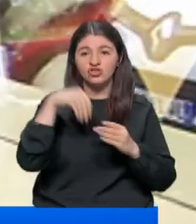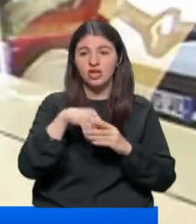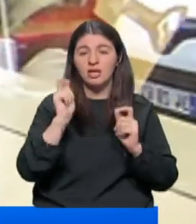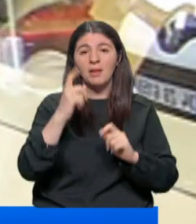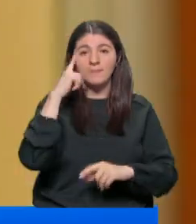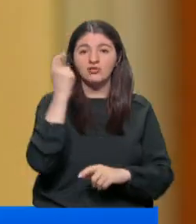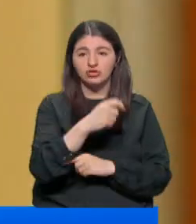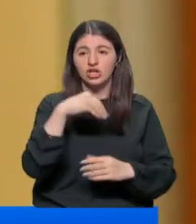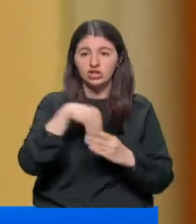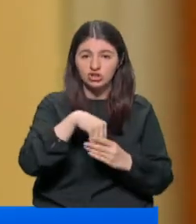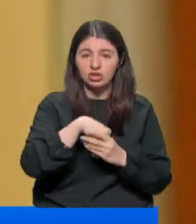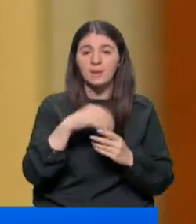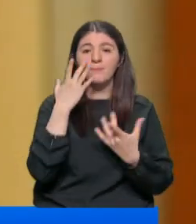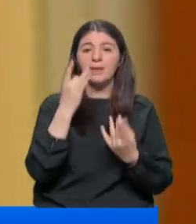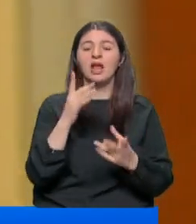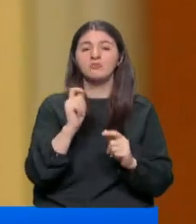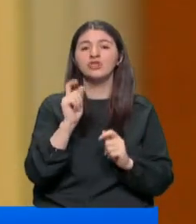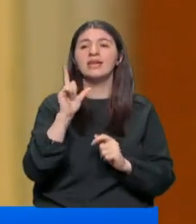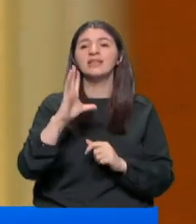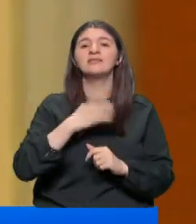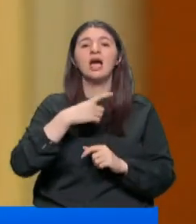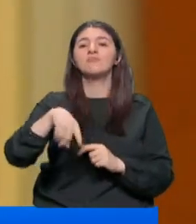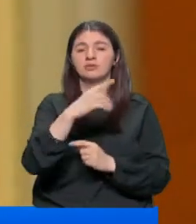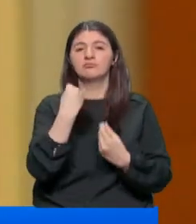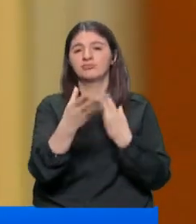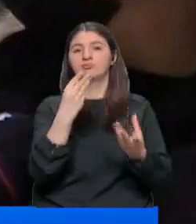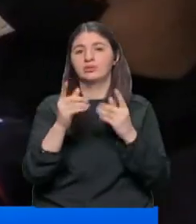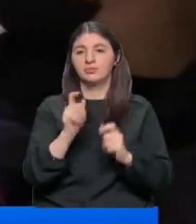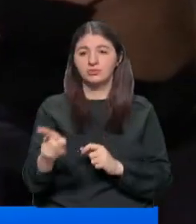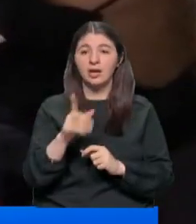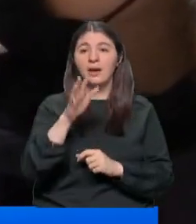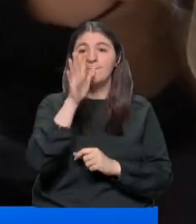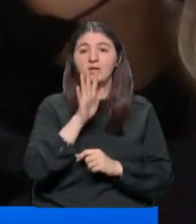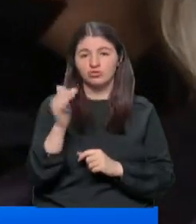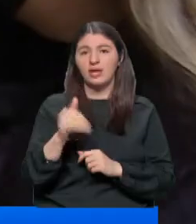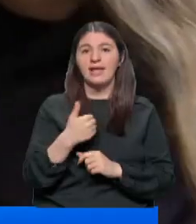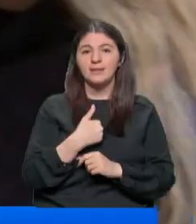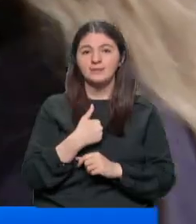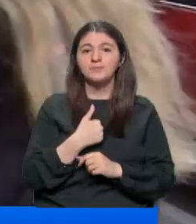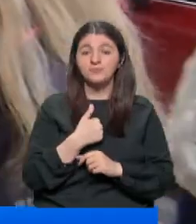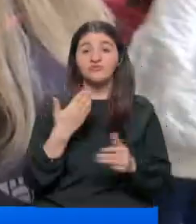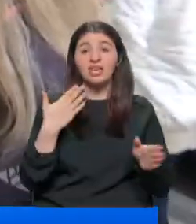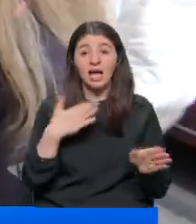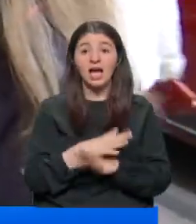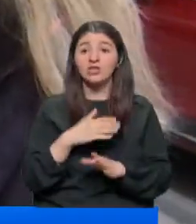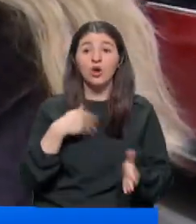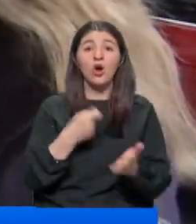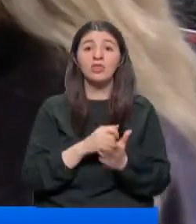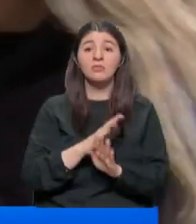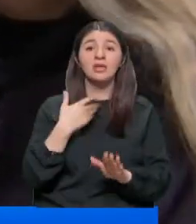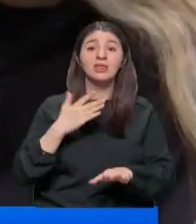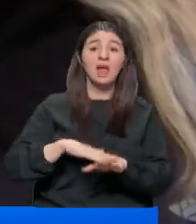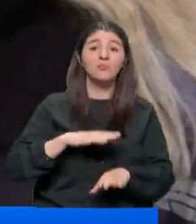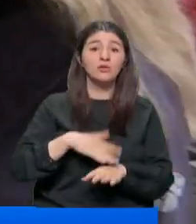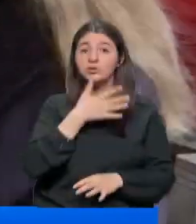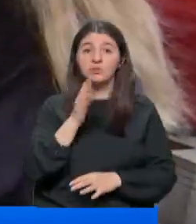yapılan başvurular arasından belirlenecek ihtiyaç sahiplerine ulaştırılacak. 500 geldi. Ve gerçekten ödeyemiyoruz. Ne